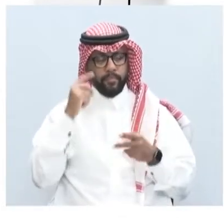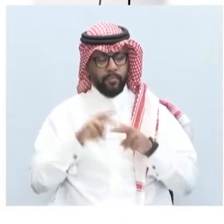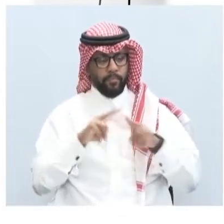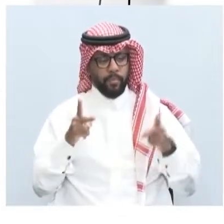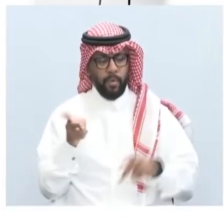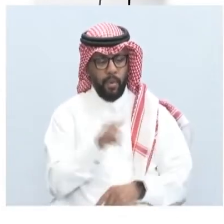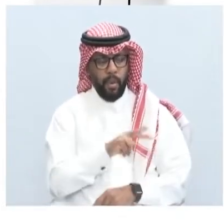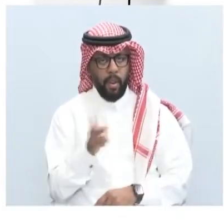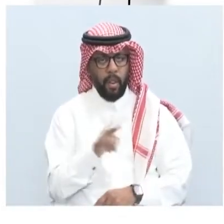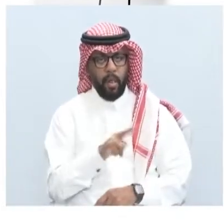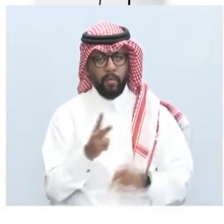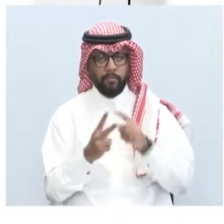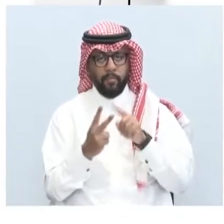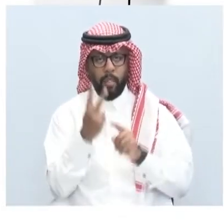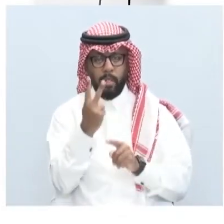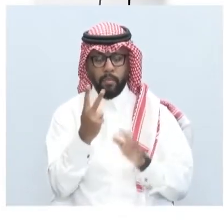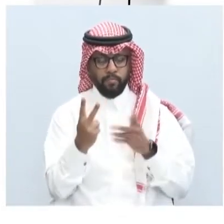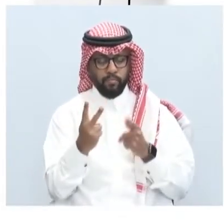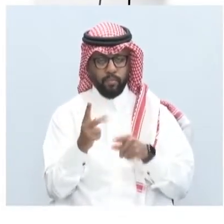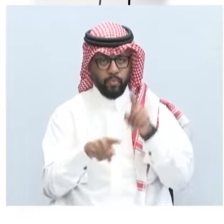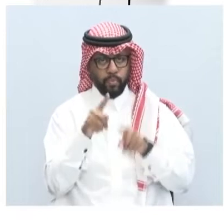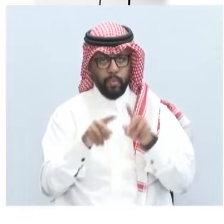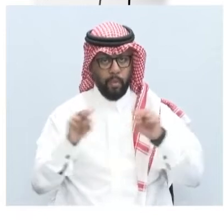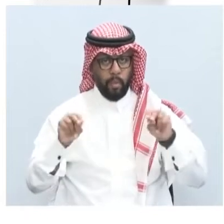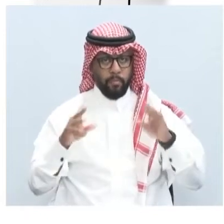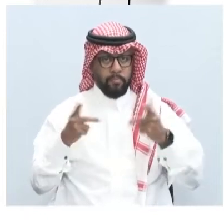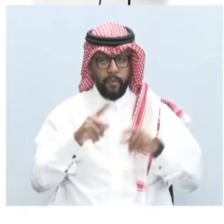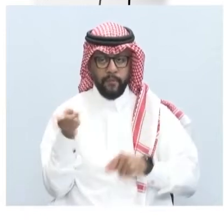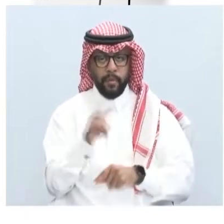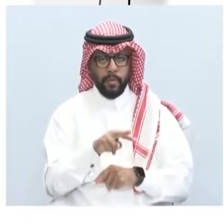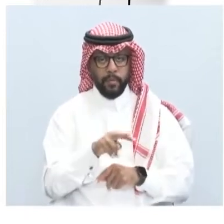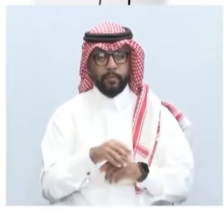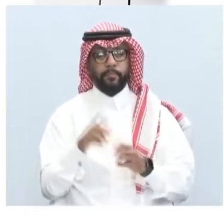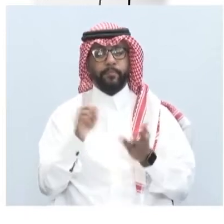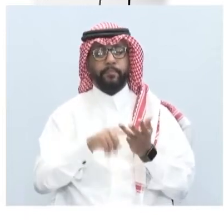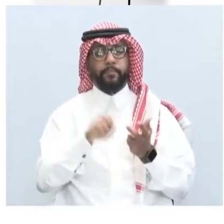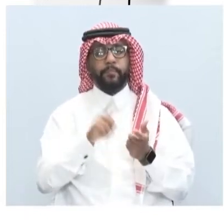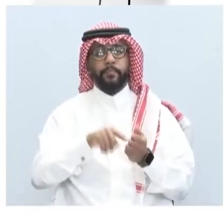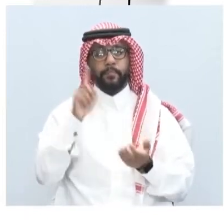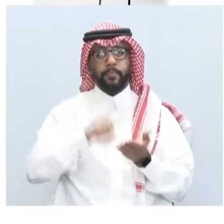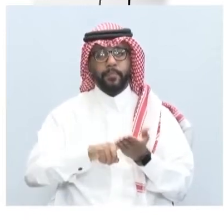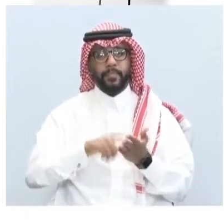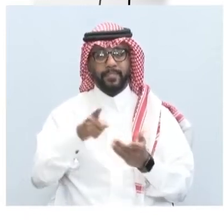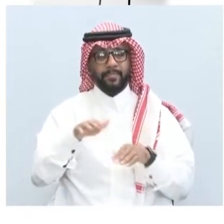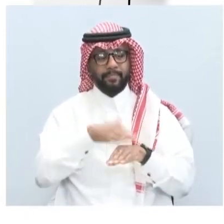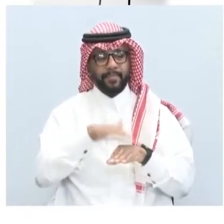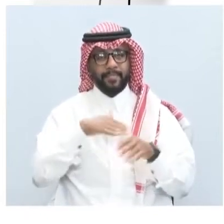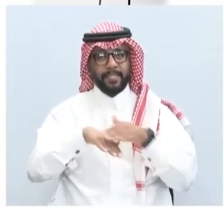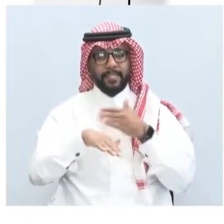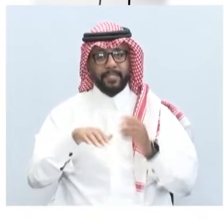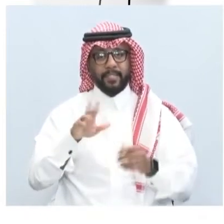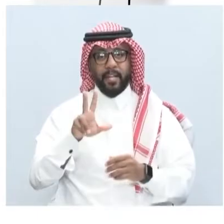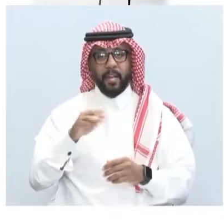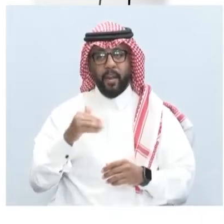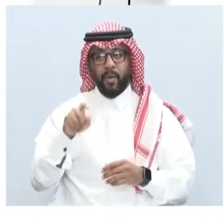بين الجوربين والخفين وكذلكم شروط صحه المسح على